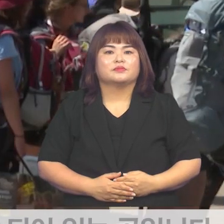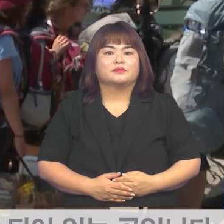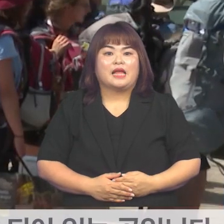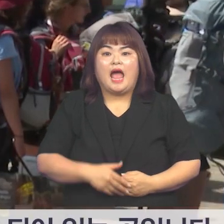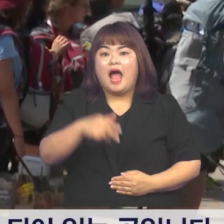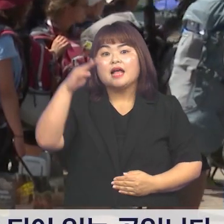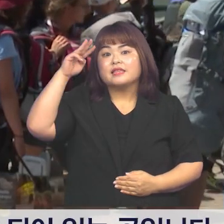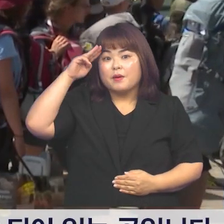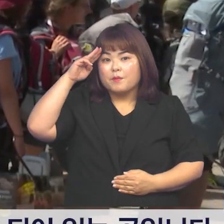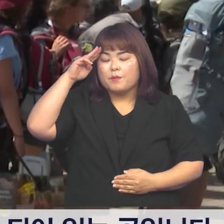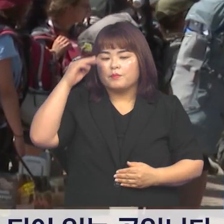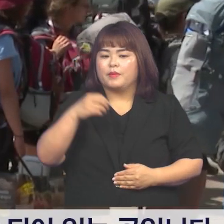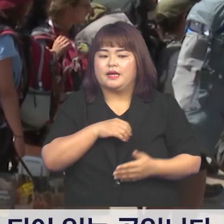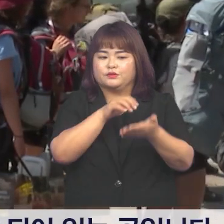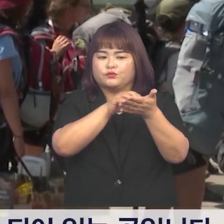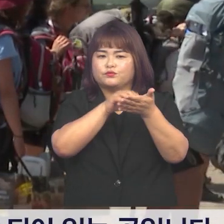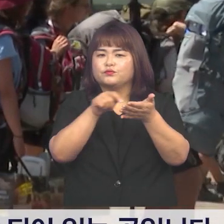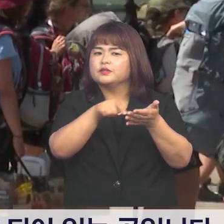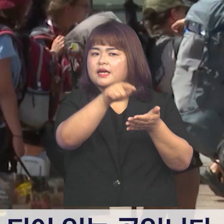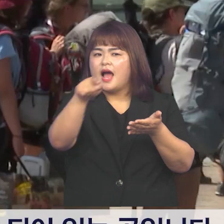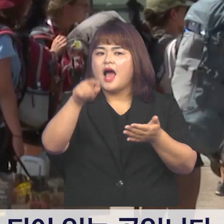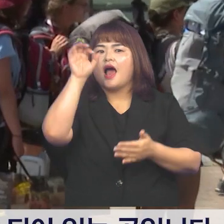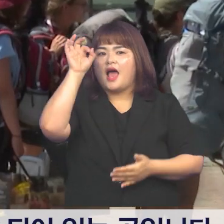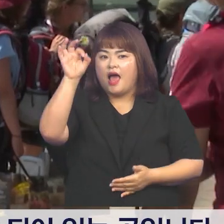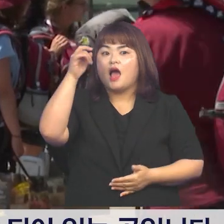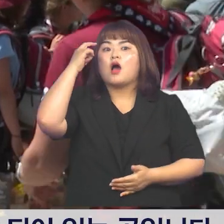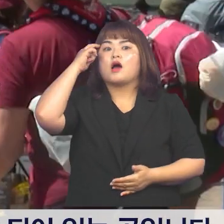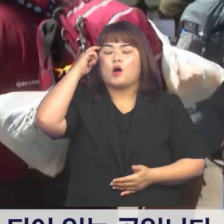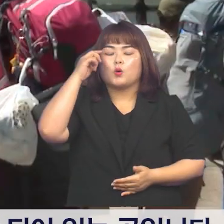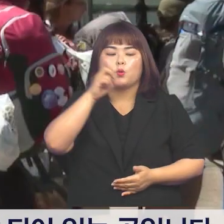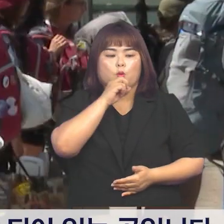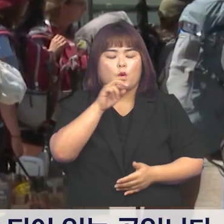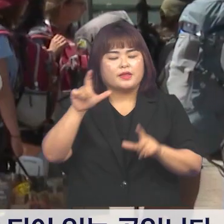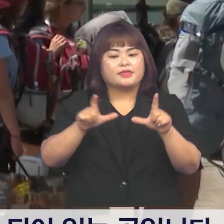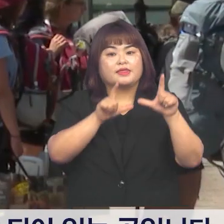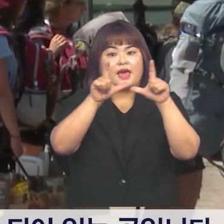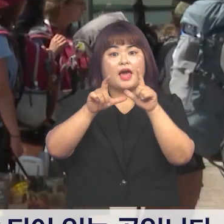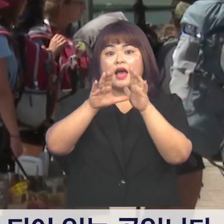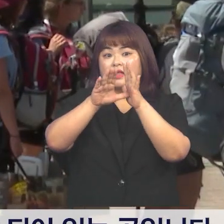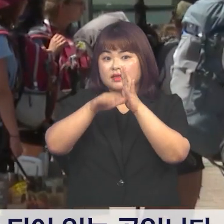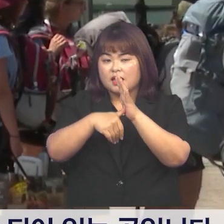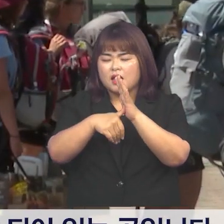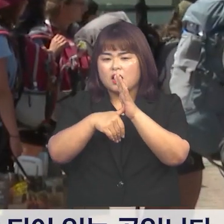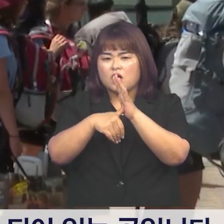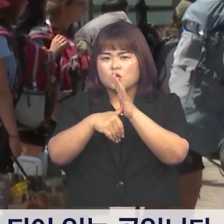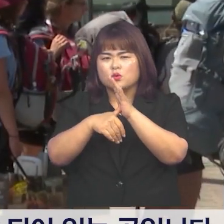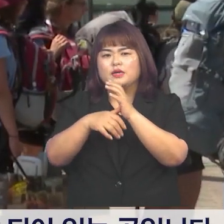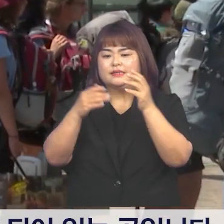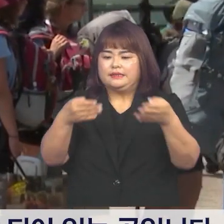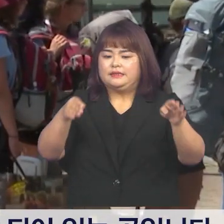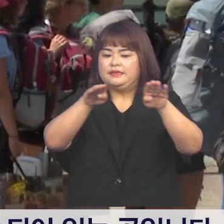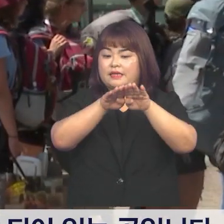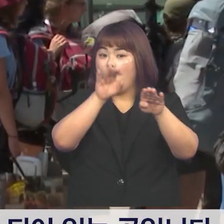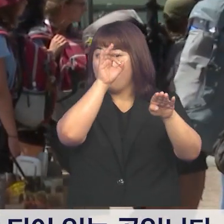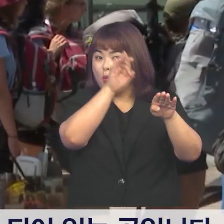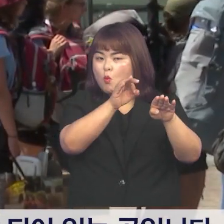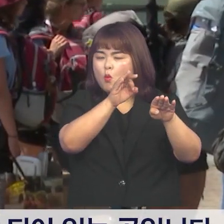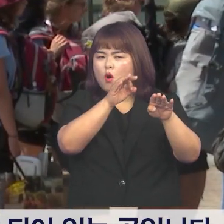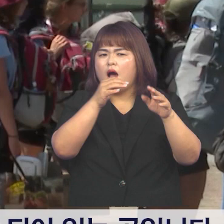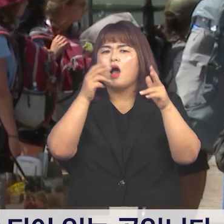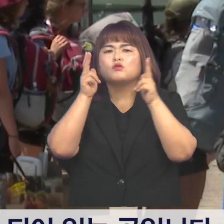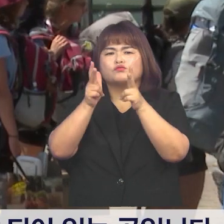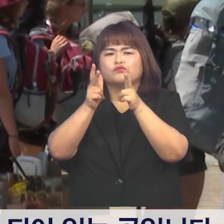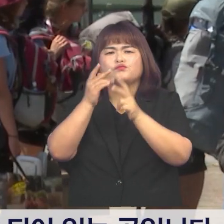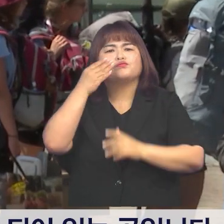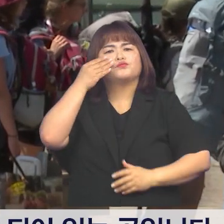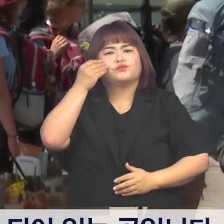잼버리 대원들이 우리 용인에서 생활하는 그 시설에서는 냉방도